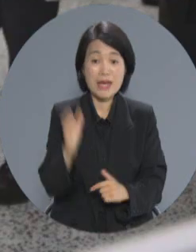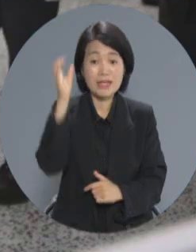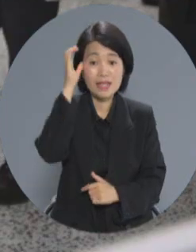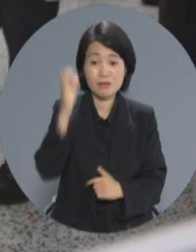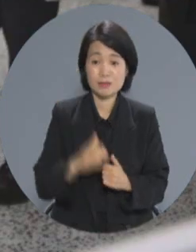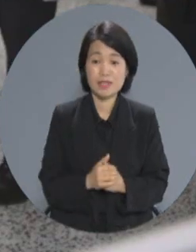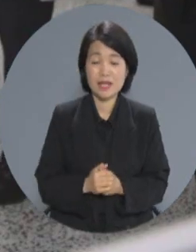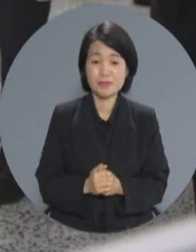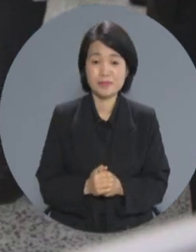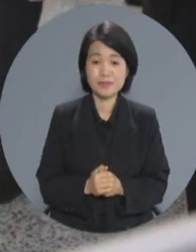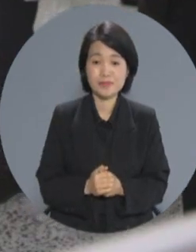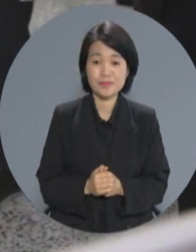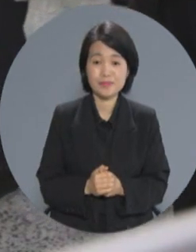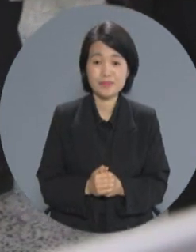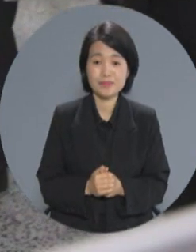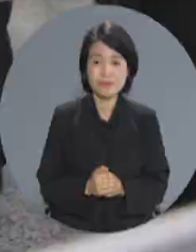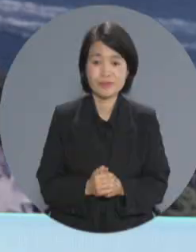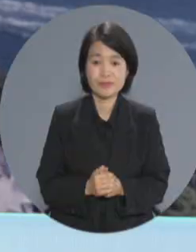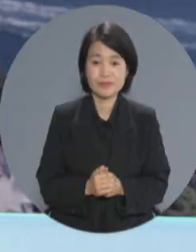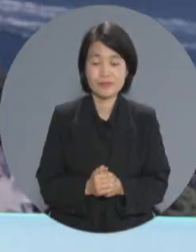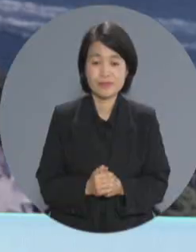있습니다.